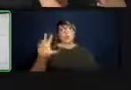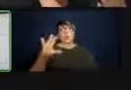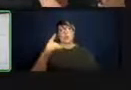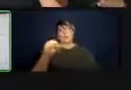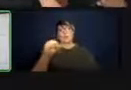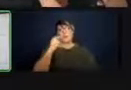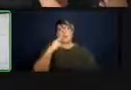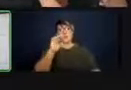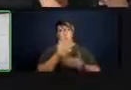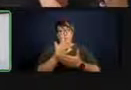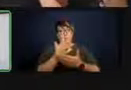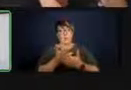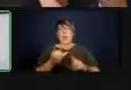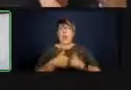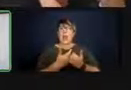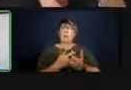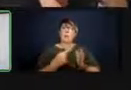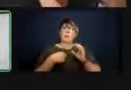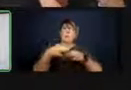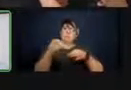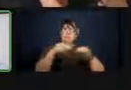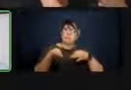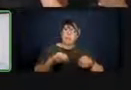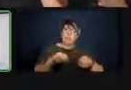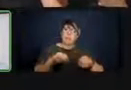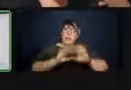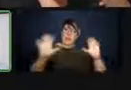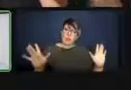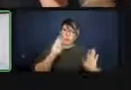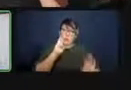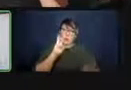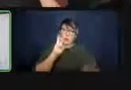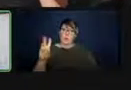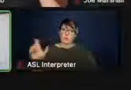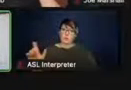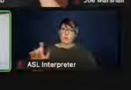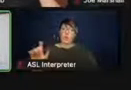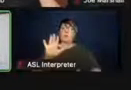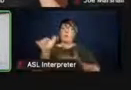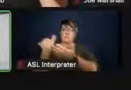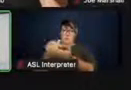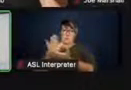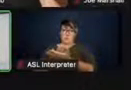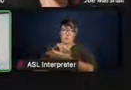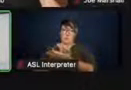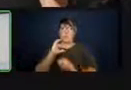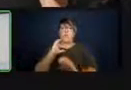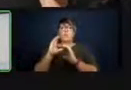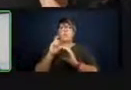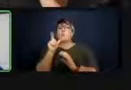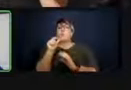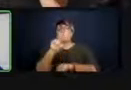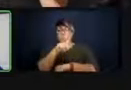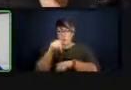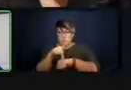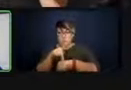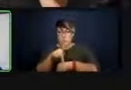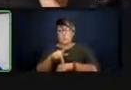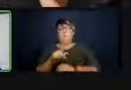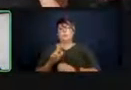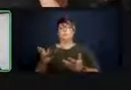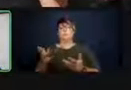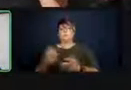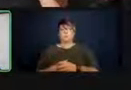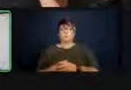العام القادم، ويفضل أن يكون في 18 برودوي، وبعد ذلك طبعا نقوم